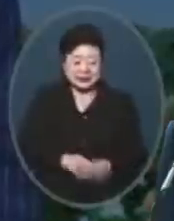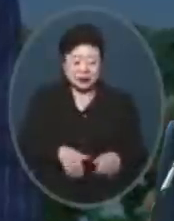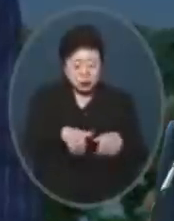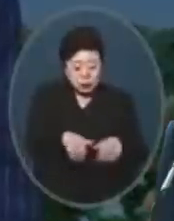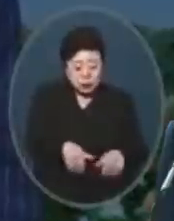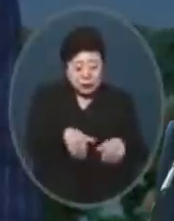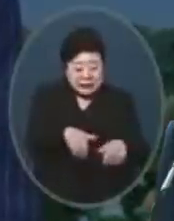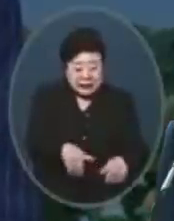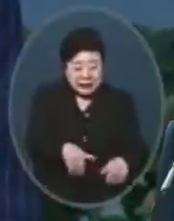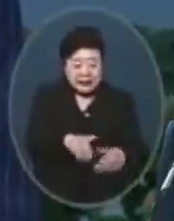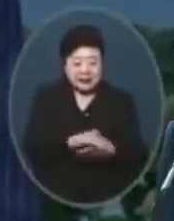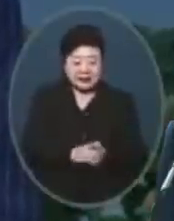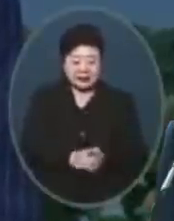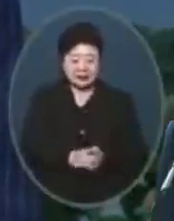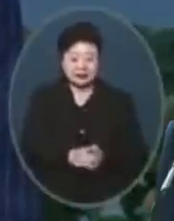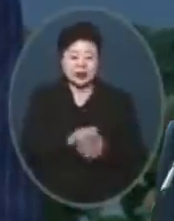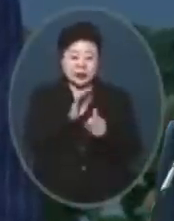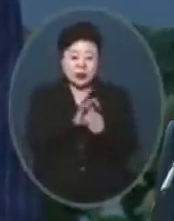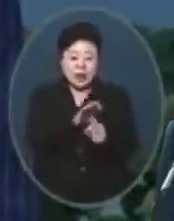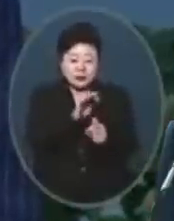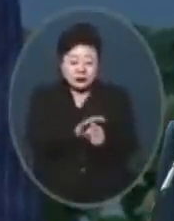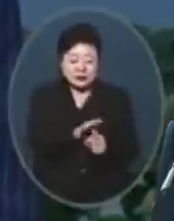노동자들 도와주는